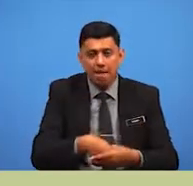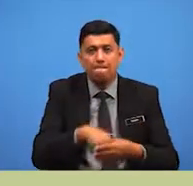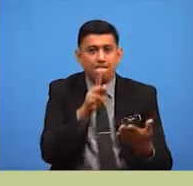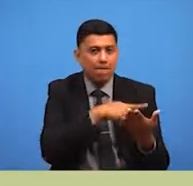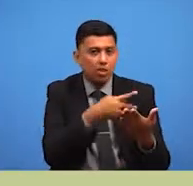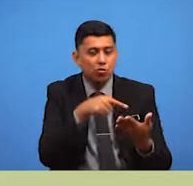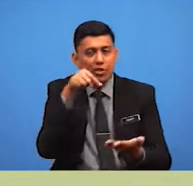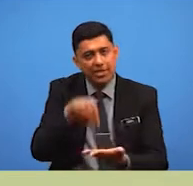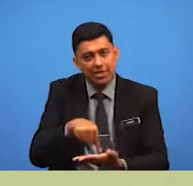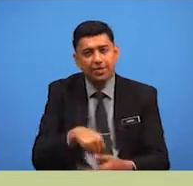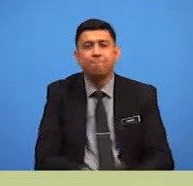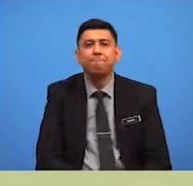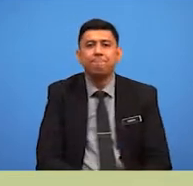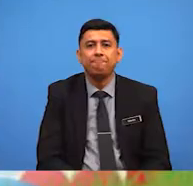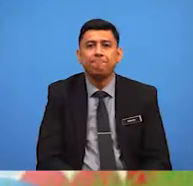pantun ini.